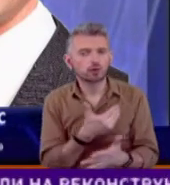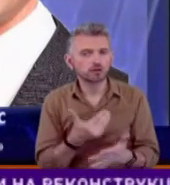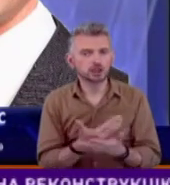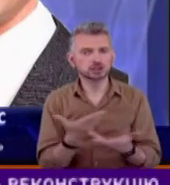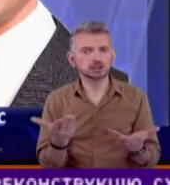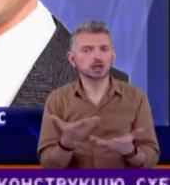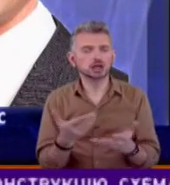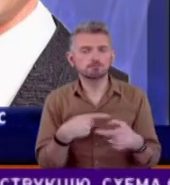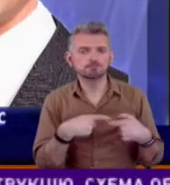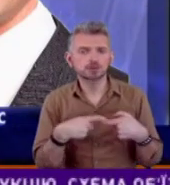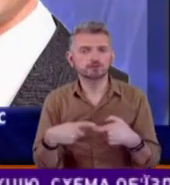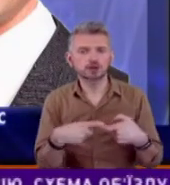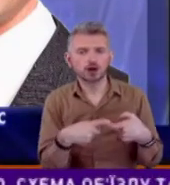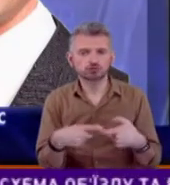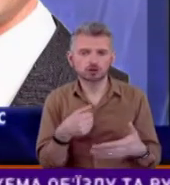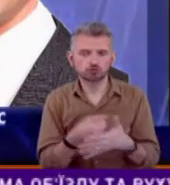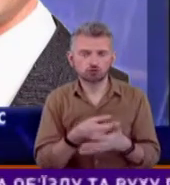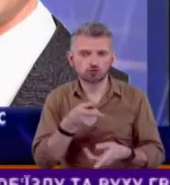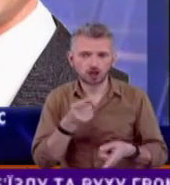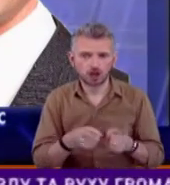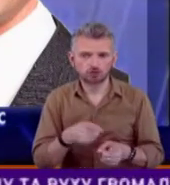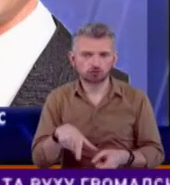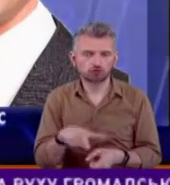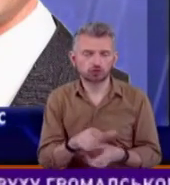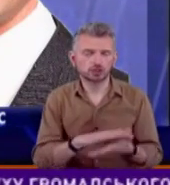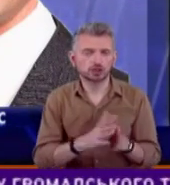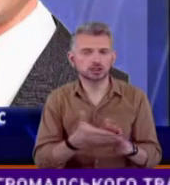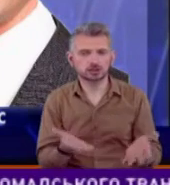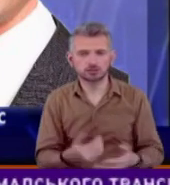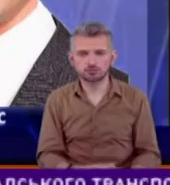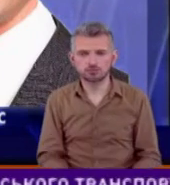числі прив'яжуться до реальної дорожньої картинки?